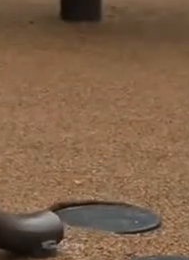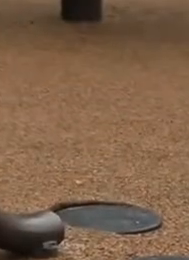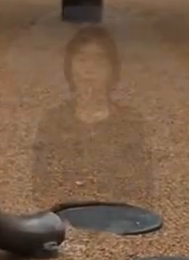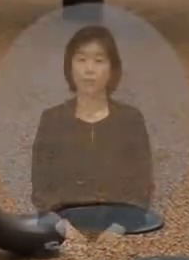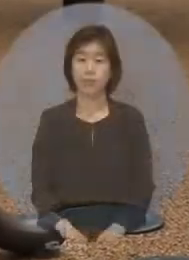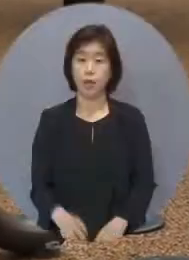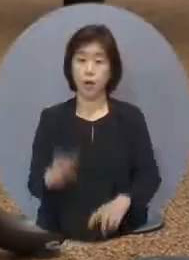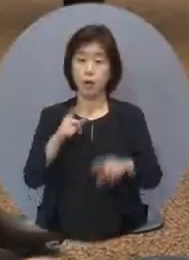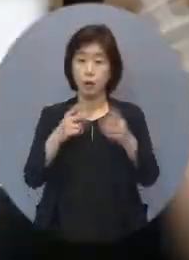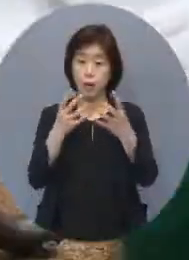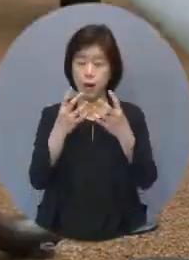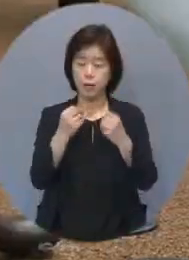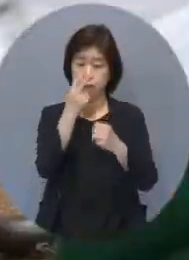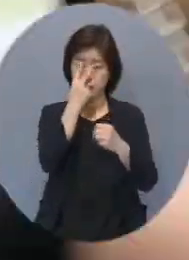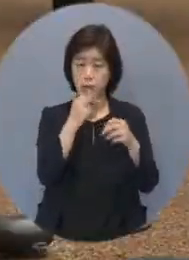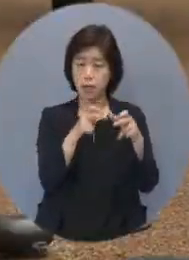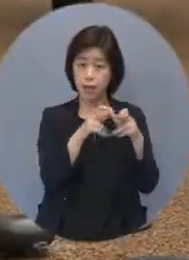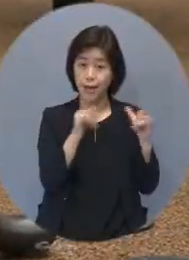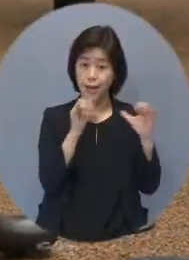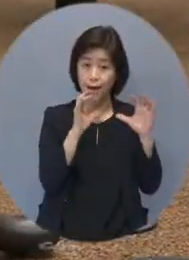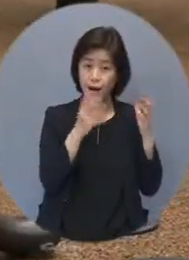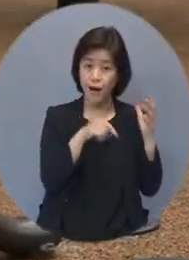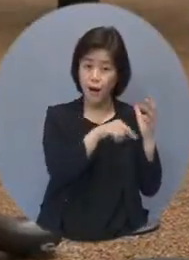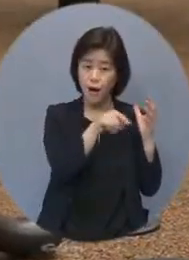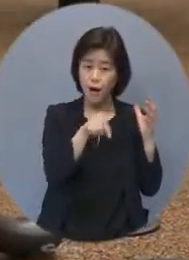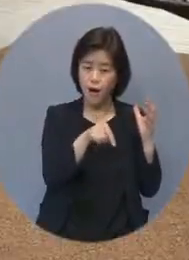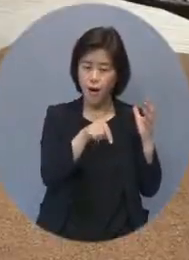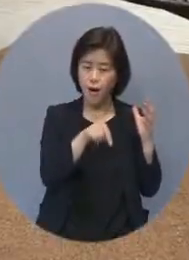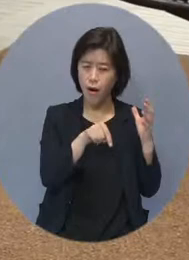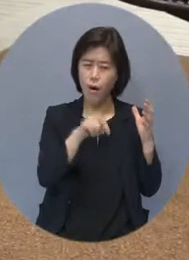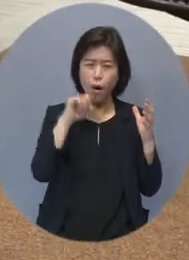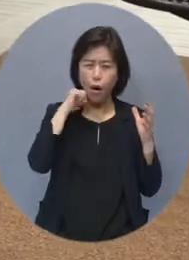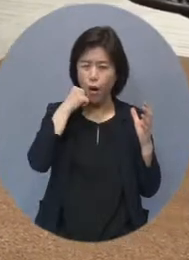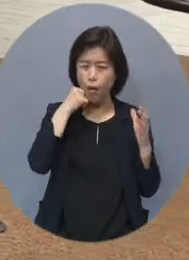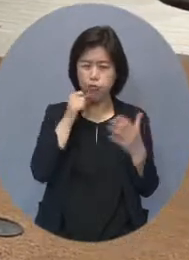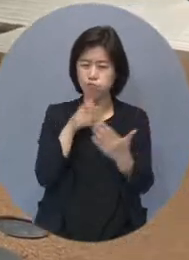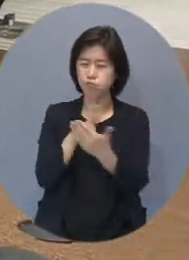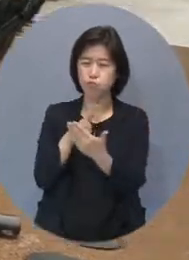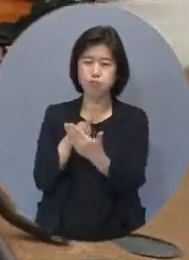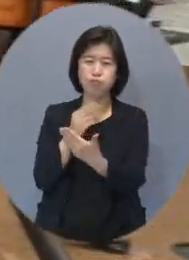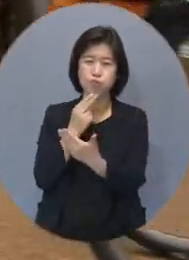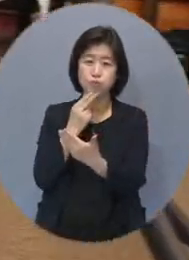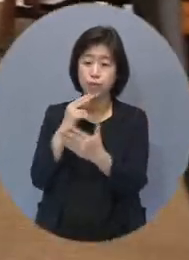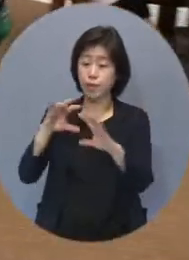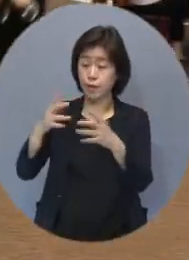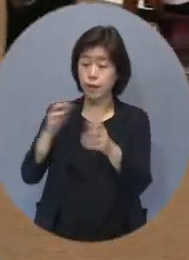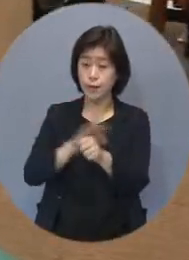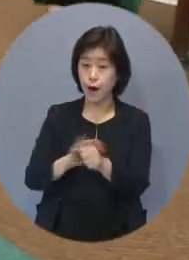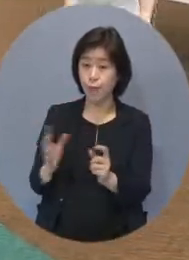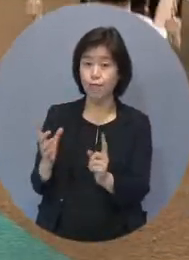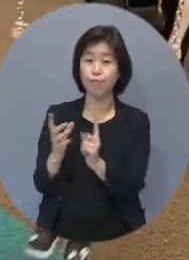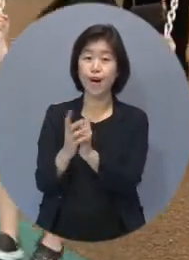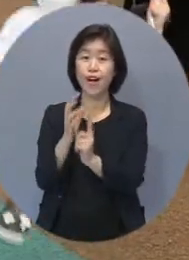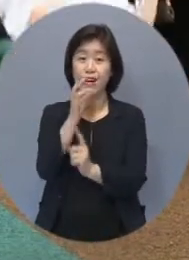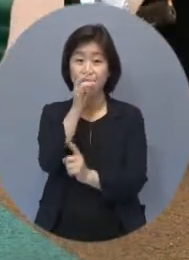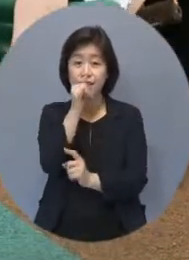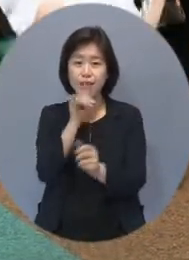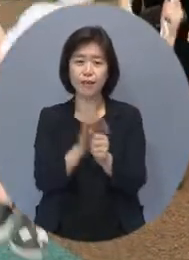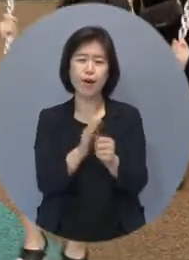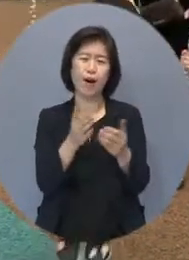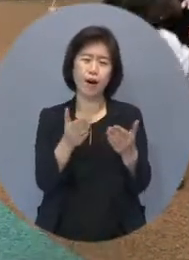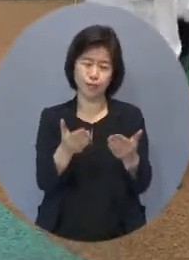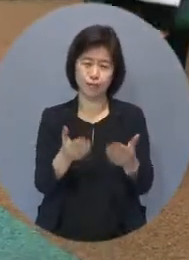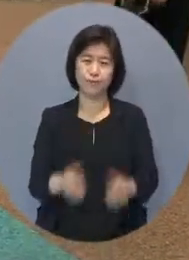더 많은 시각장애 아이들이 어려움 없이 세상을 느낄 수 있도록 도와주는 것. 그 쉽지 않은 길을